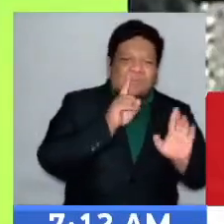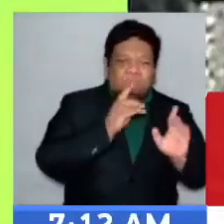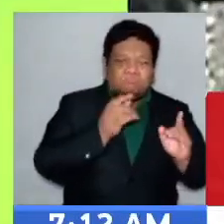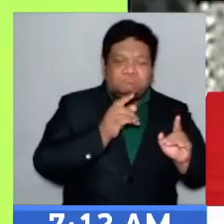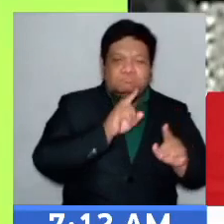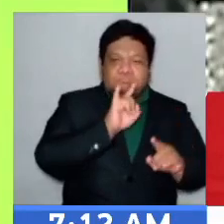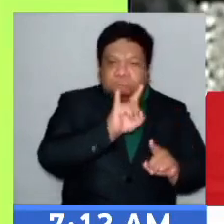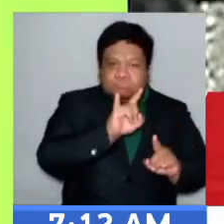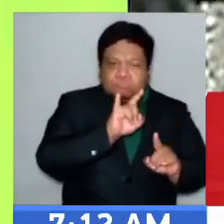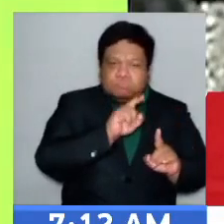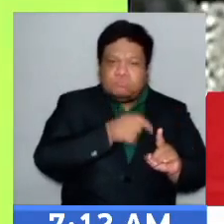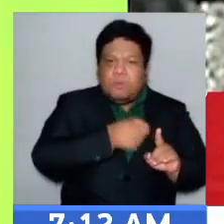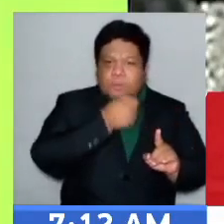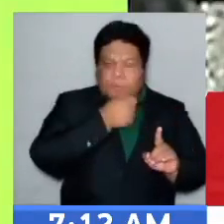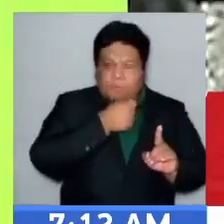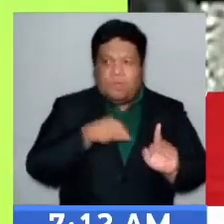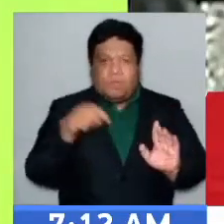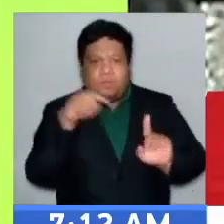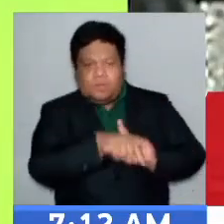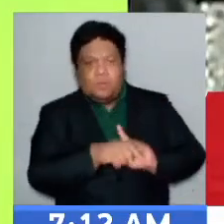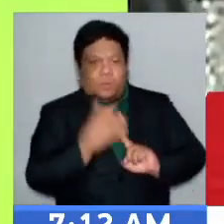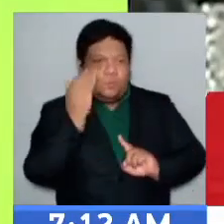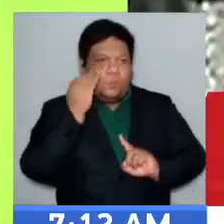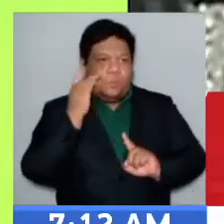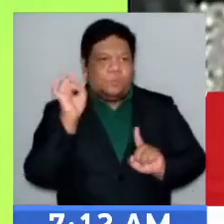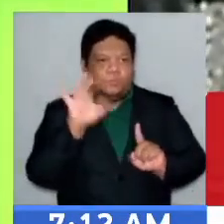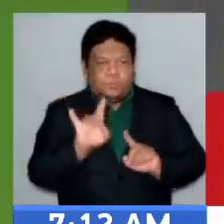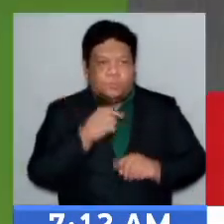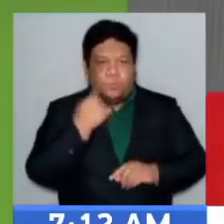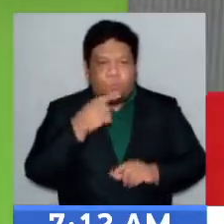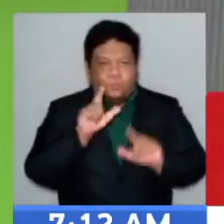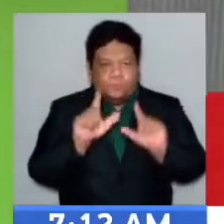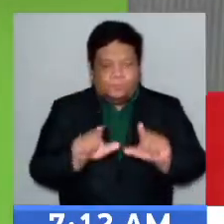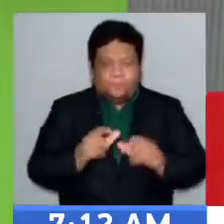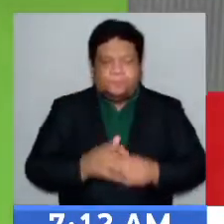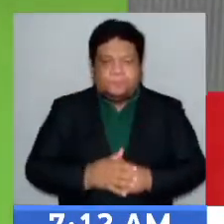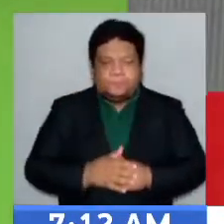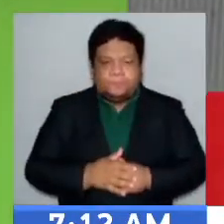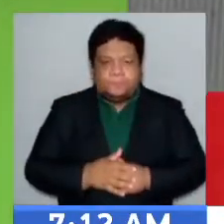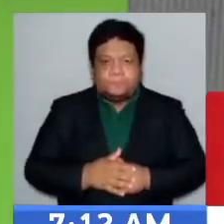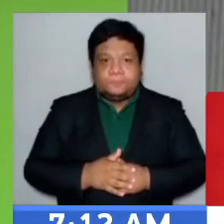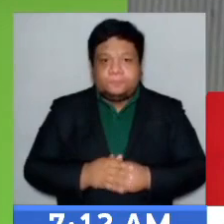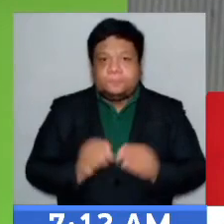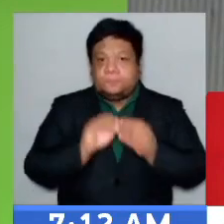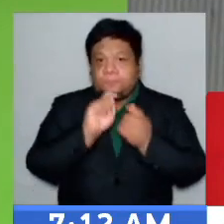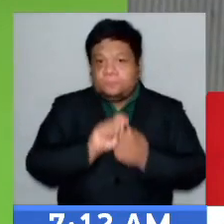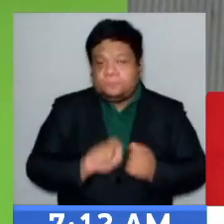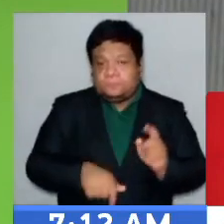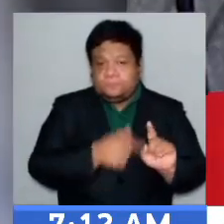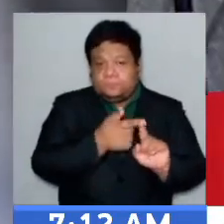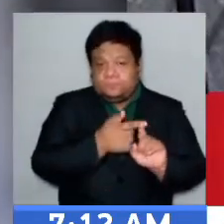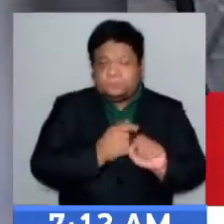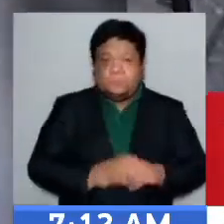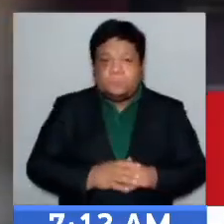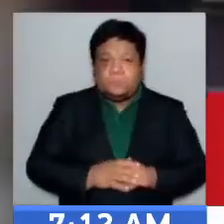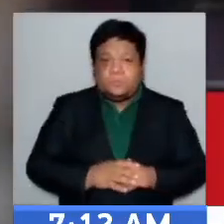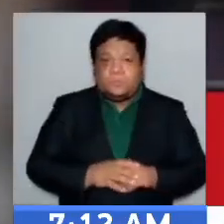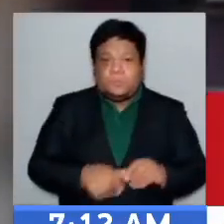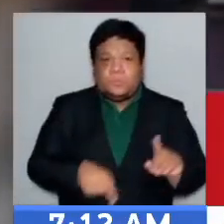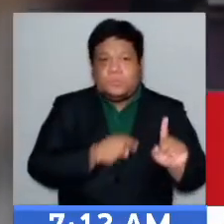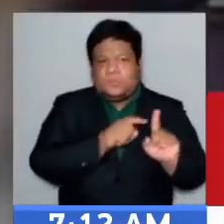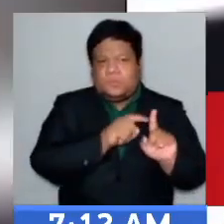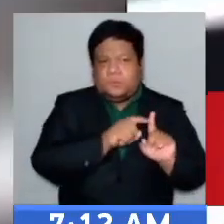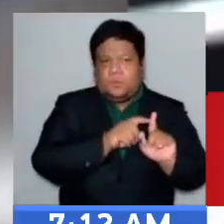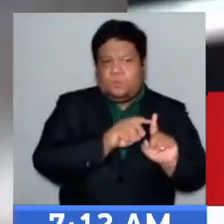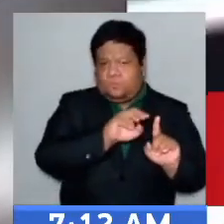Sinampahan ng reklamong kriminal ang ikalawang suspect sa pagpatay sa radio broadcaster na si Crescenciano Aldovino Bundokin. Ayon yan kay